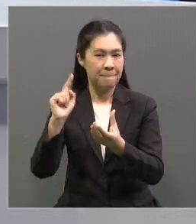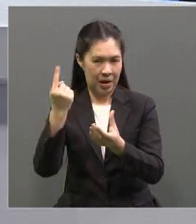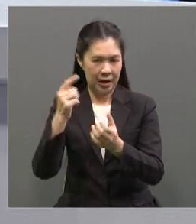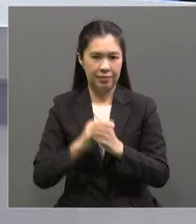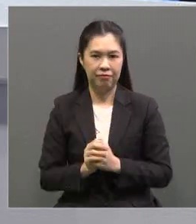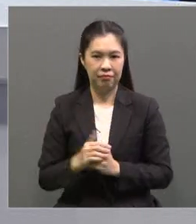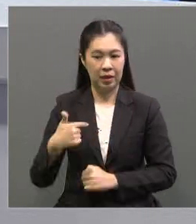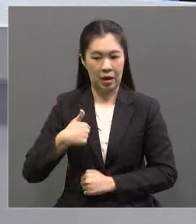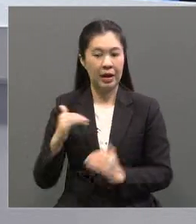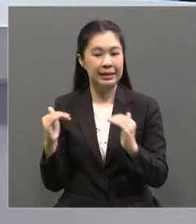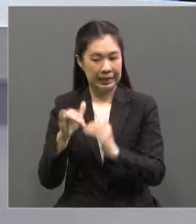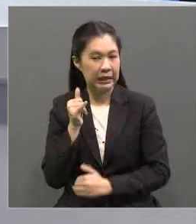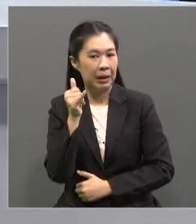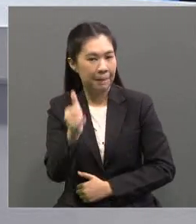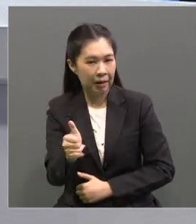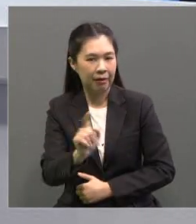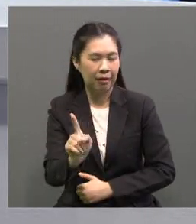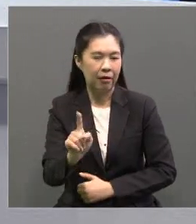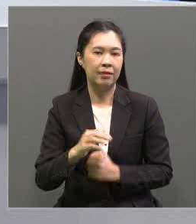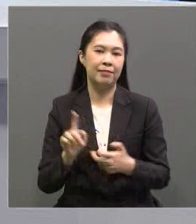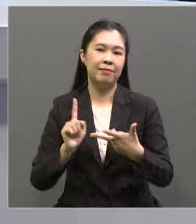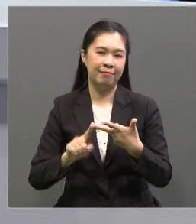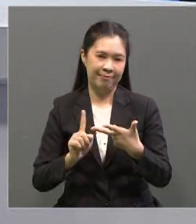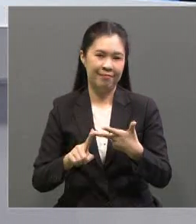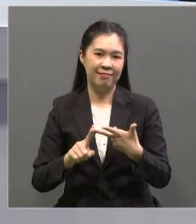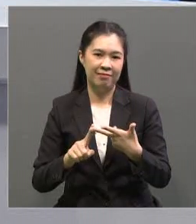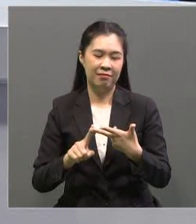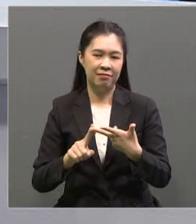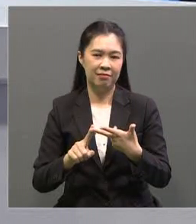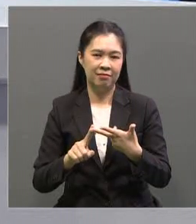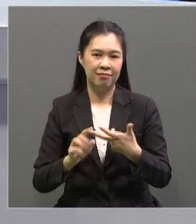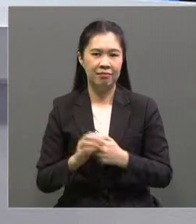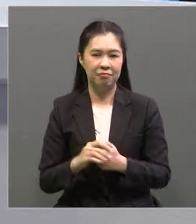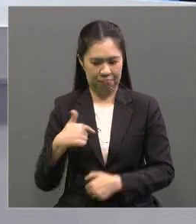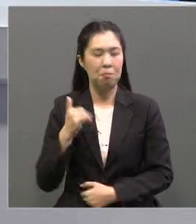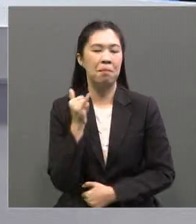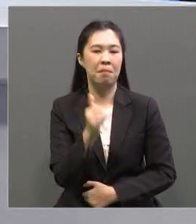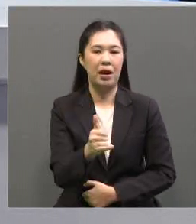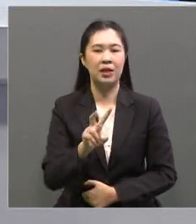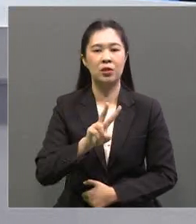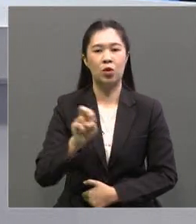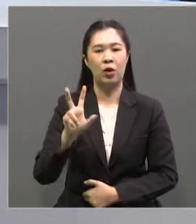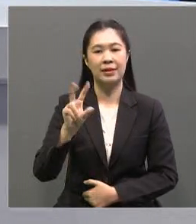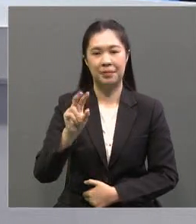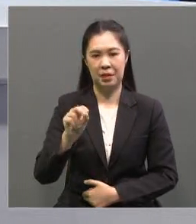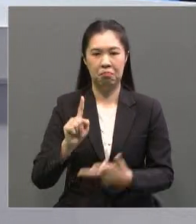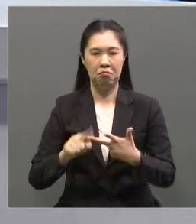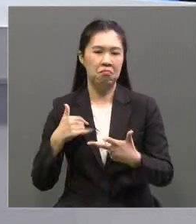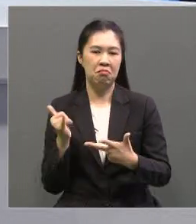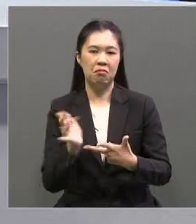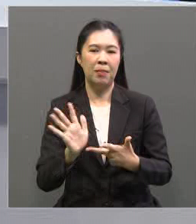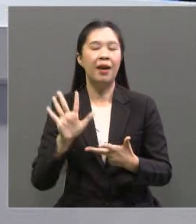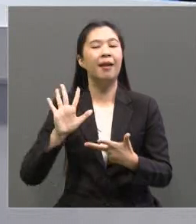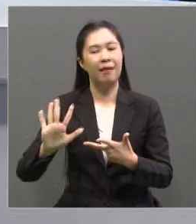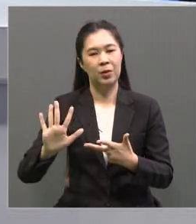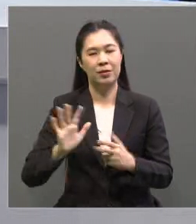ใหม่จะไปใช้สิทธิ์หรือไม่อย่างไรตัวแทนพี่น้องประชาชนก็บอกว่าไป230คนไม่ไป